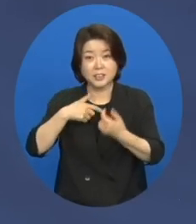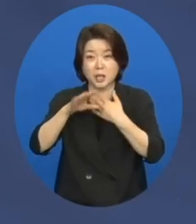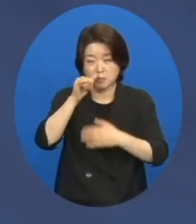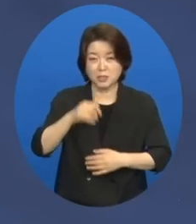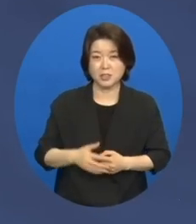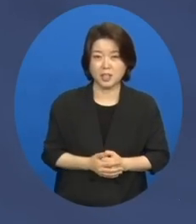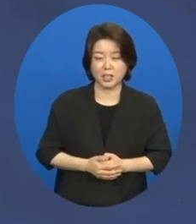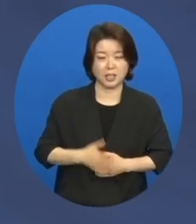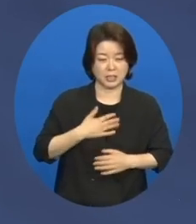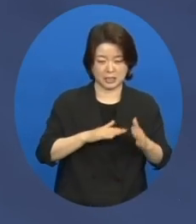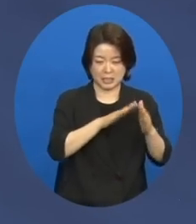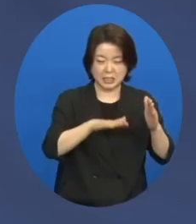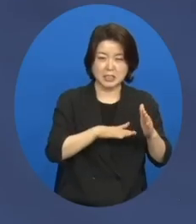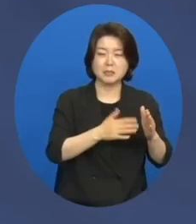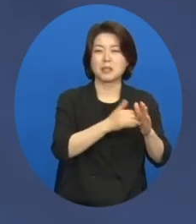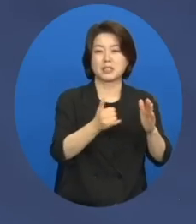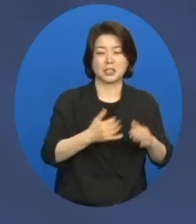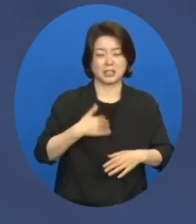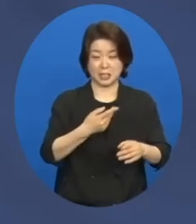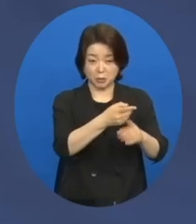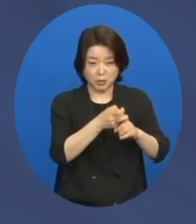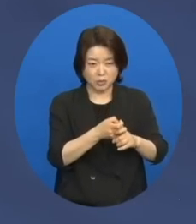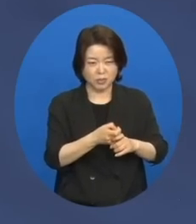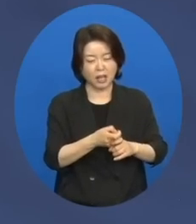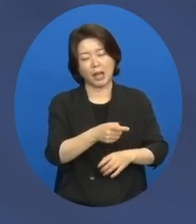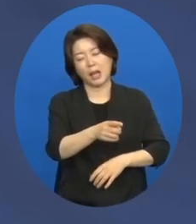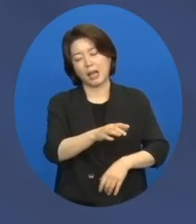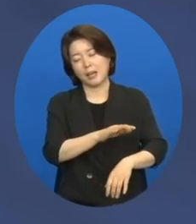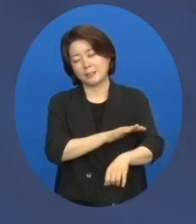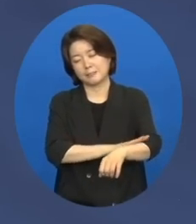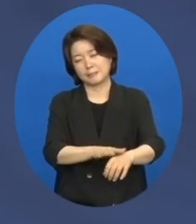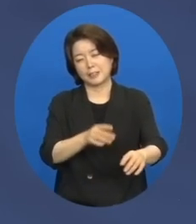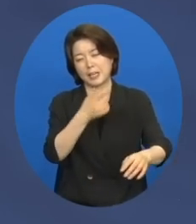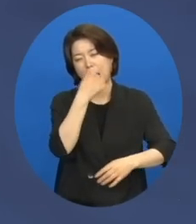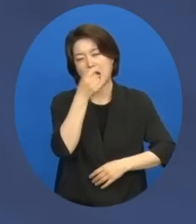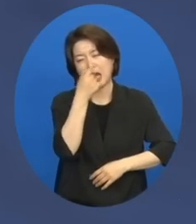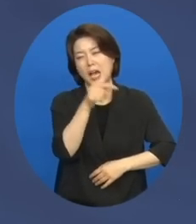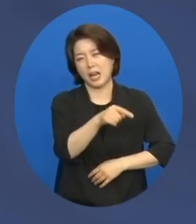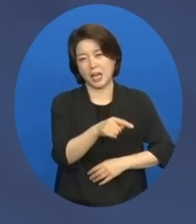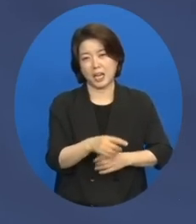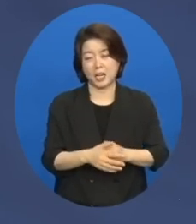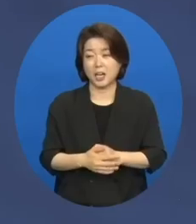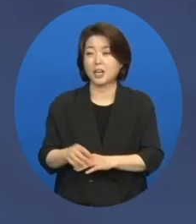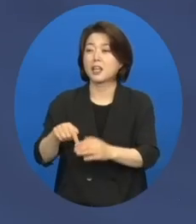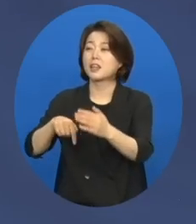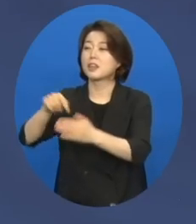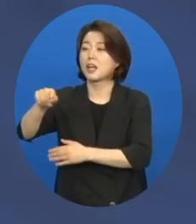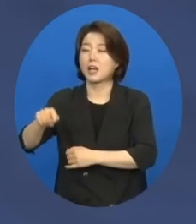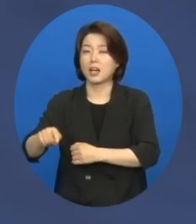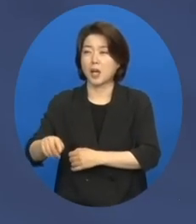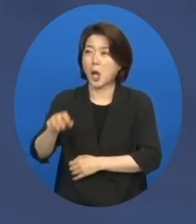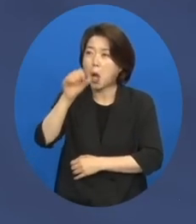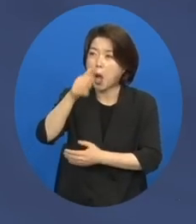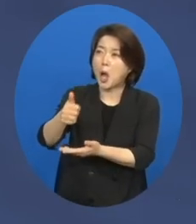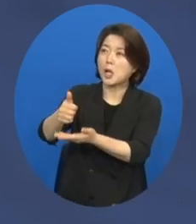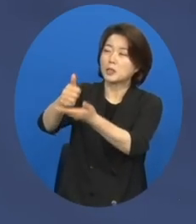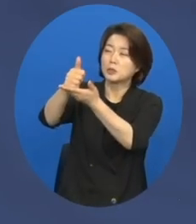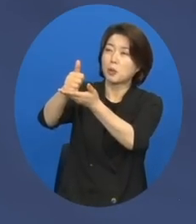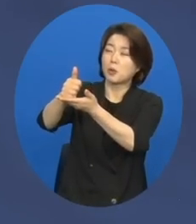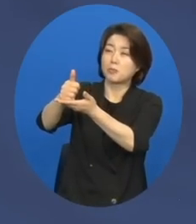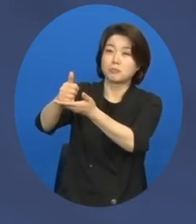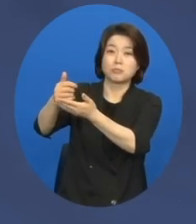내 원수리라. 너무 잘 알아. 너무 잘하니까 딴 데서 바깥에서 너무너무 존경받는